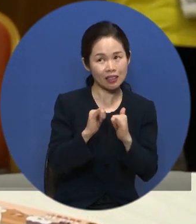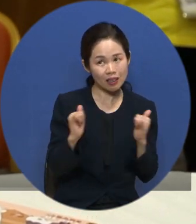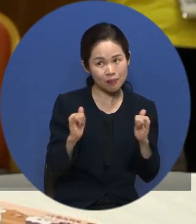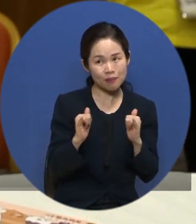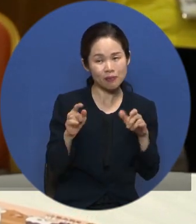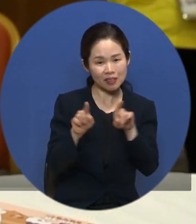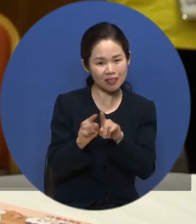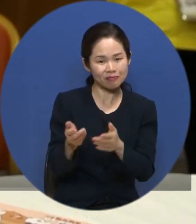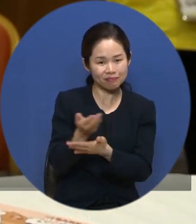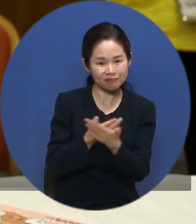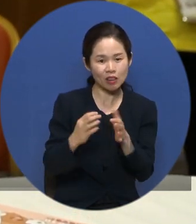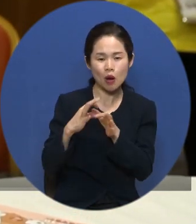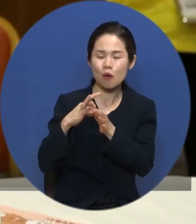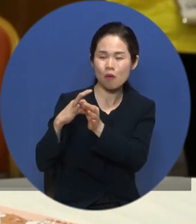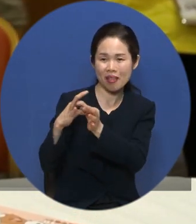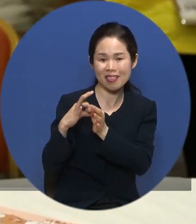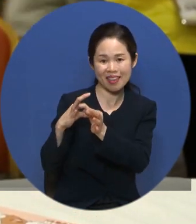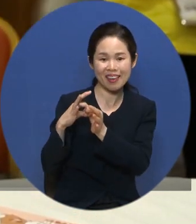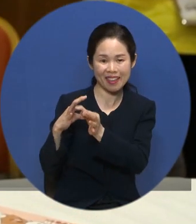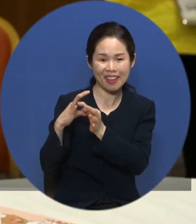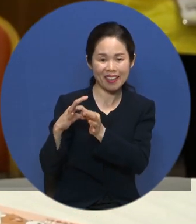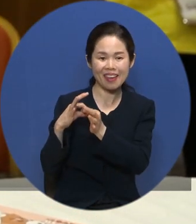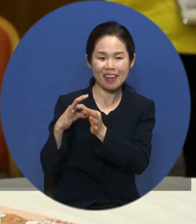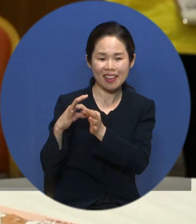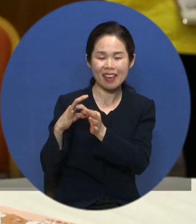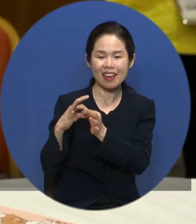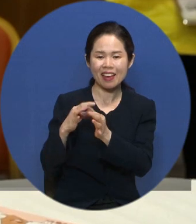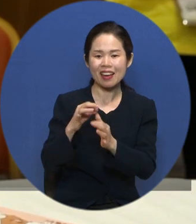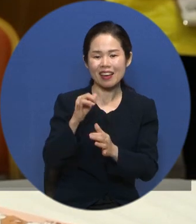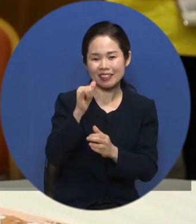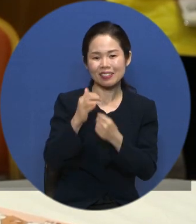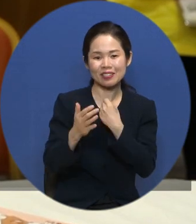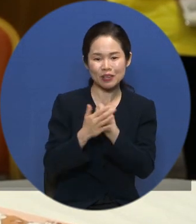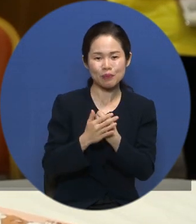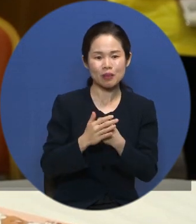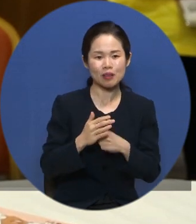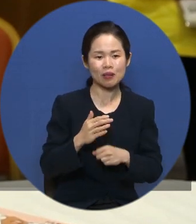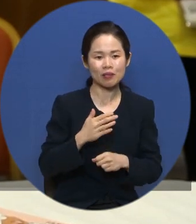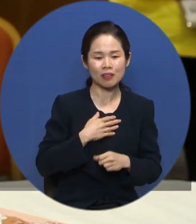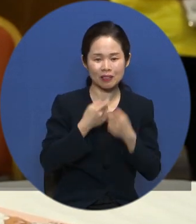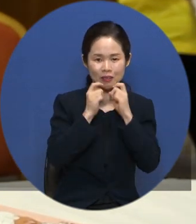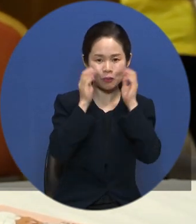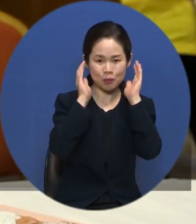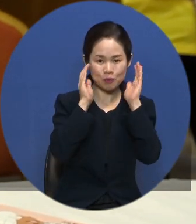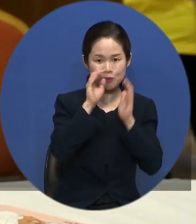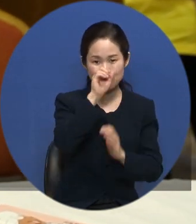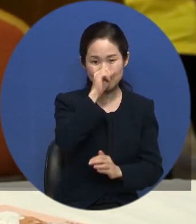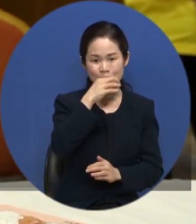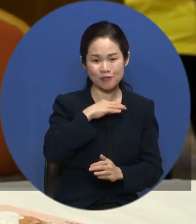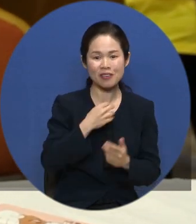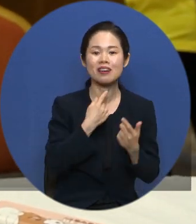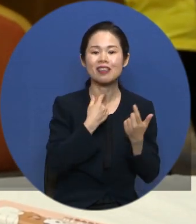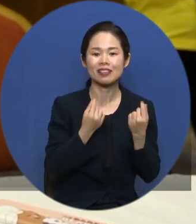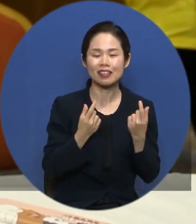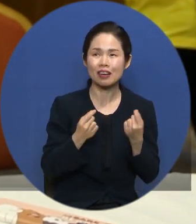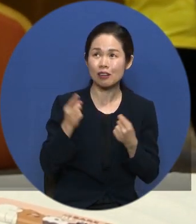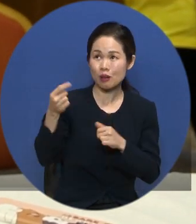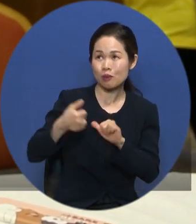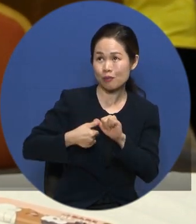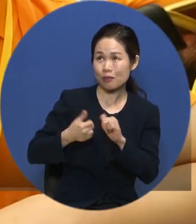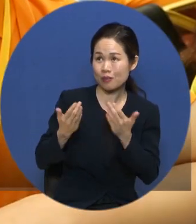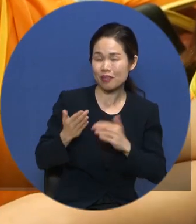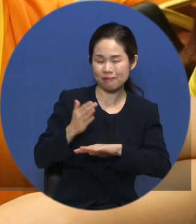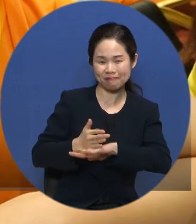사람과 관계를 맺는다는 거에 있어서도 좋은 공부가 되었던 그런 것 같아요. 그래서 참 감사하다는 말씀을 드리고